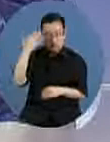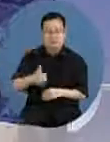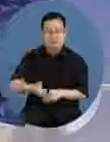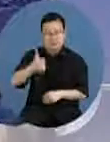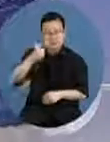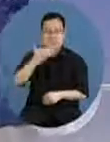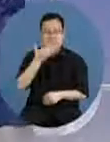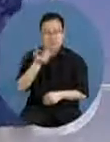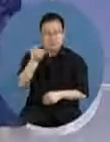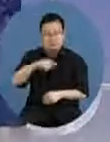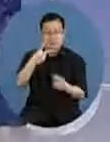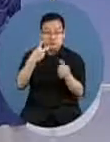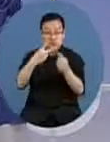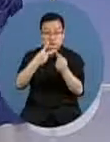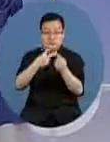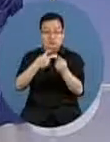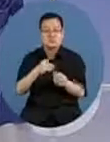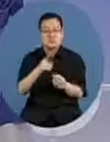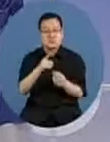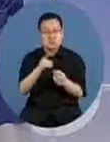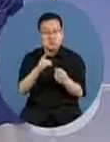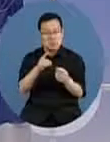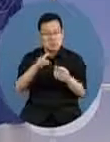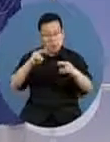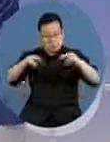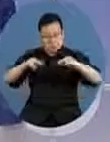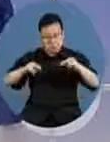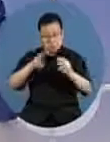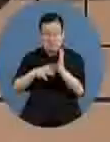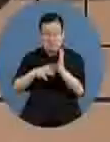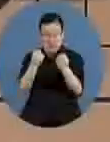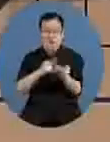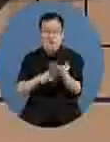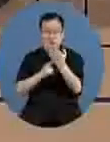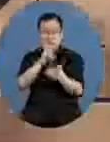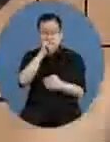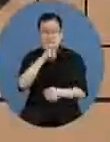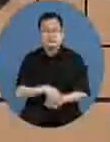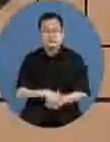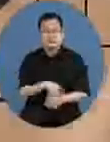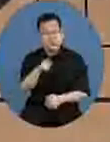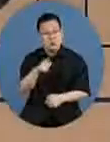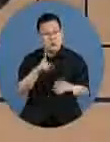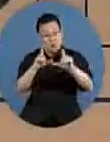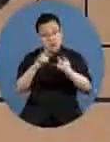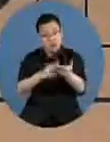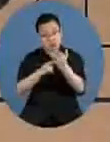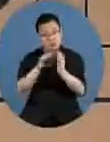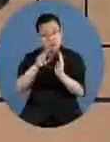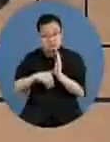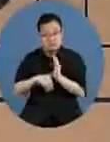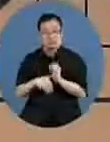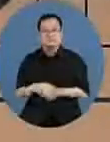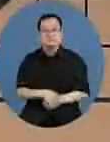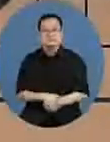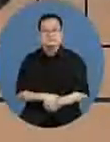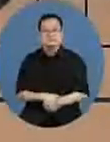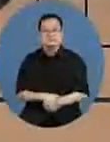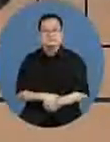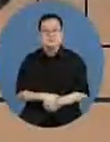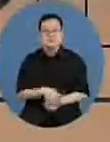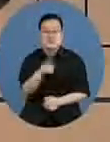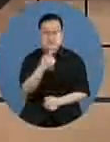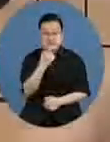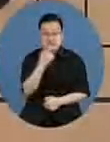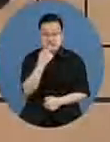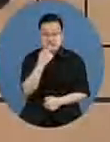두 번째 문제는 실전에서 상당히 많이 나오는 모습이죠. 자, 이런 모양이 있을 때요. 네,